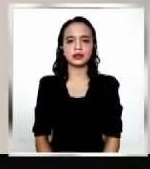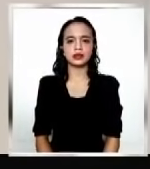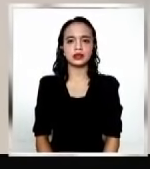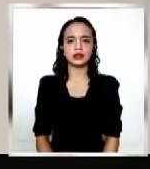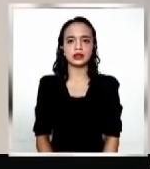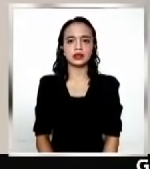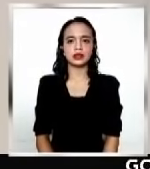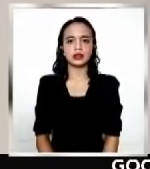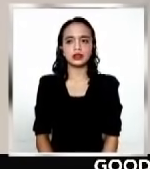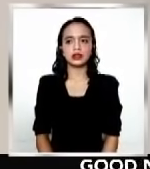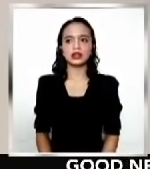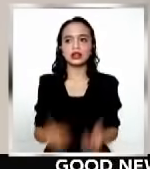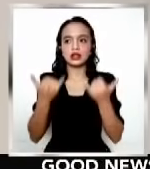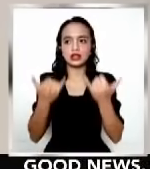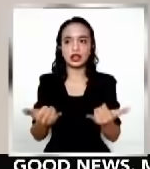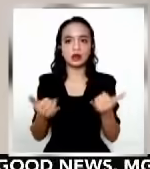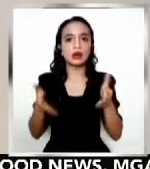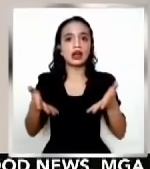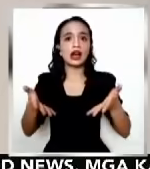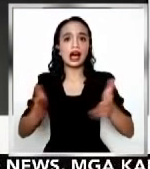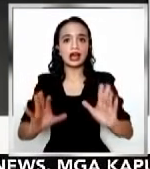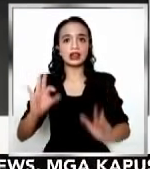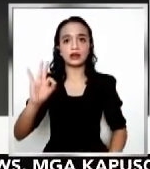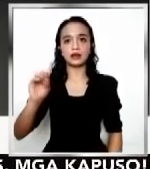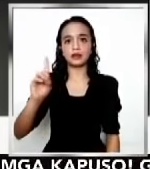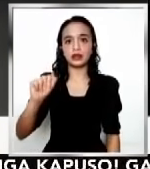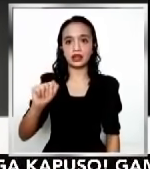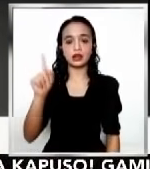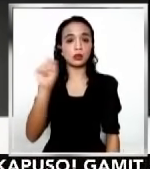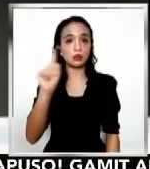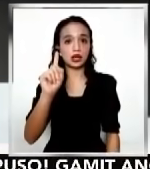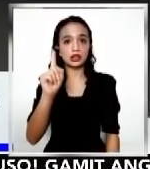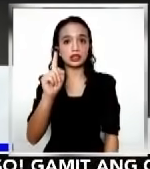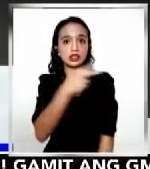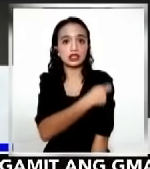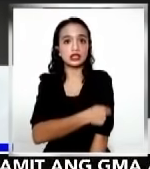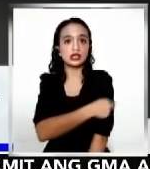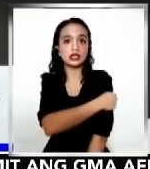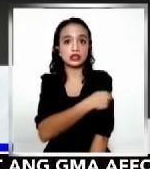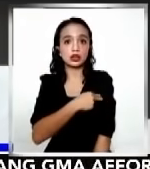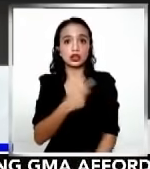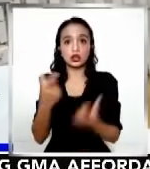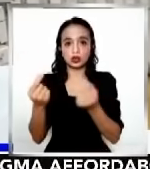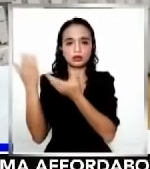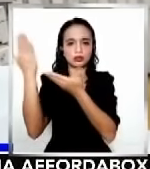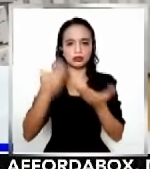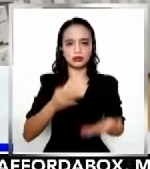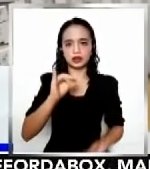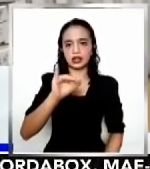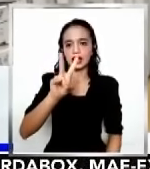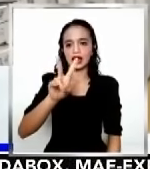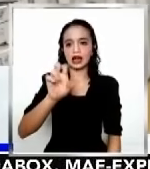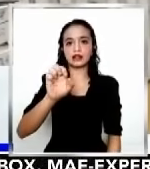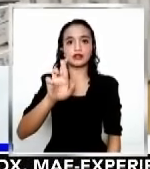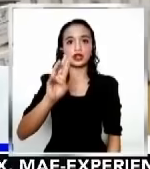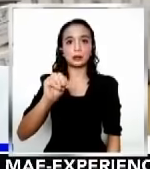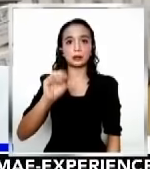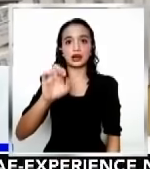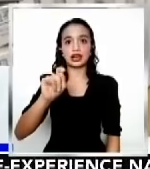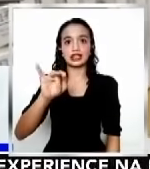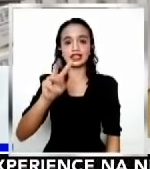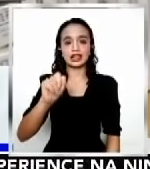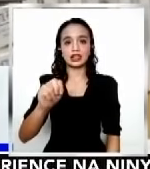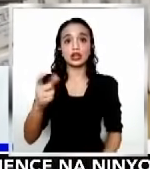Pinayagan ng Food and Drug Administration ang isang ospital na magpasok ng gamot na ivermectin sa Pilipinas at gamitin ito sa mga pasyenteng